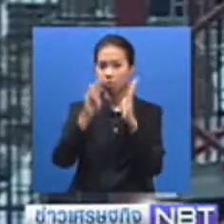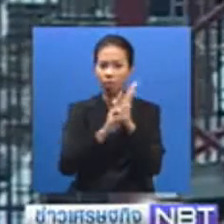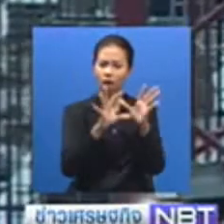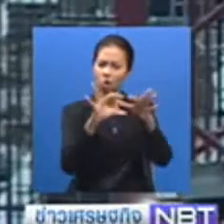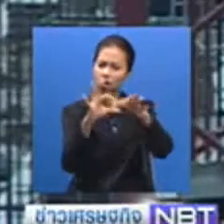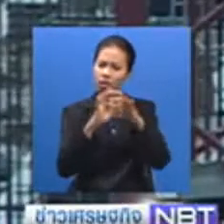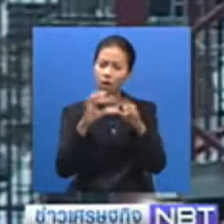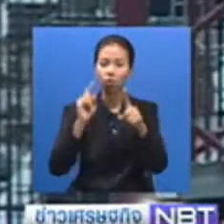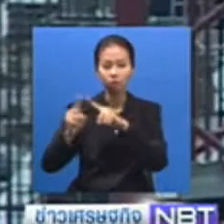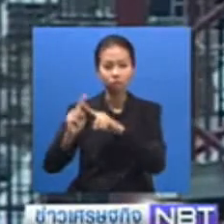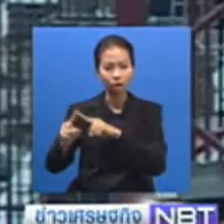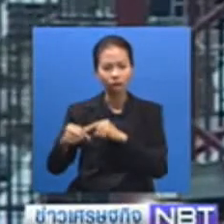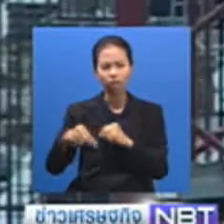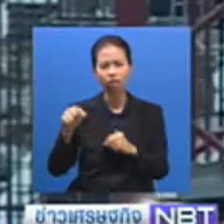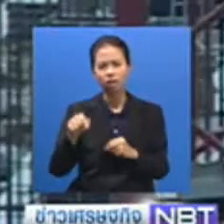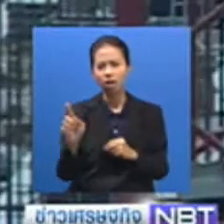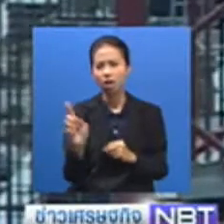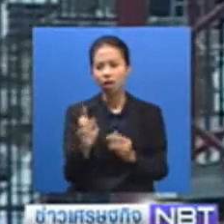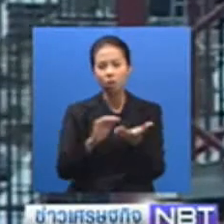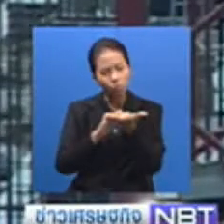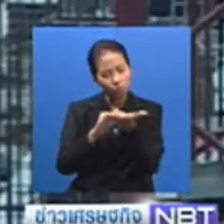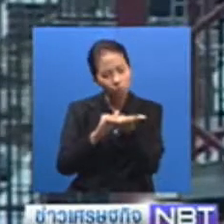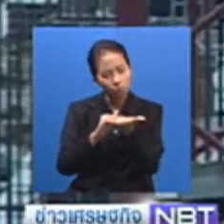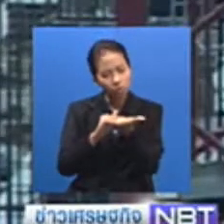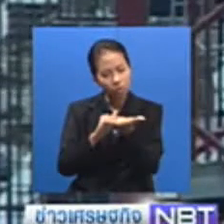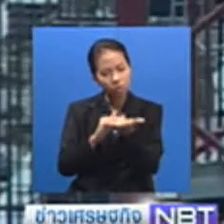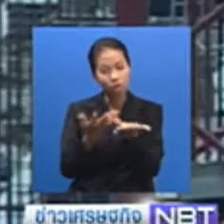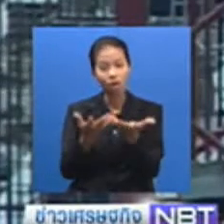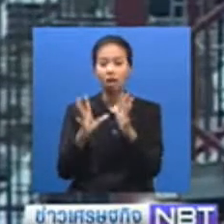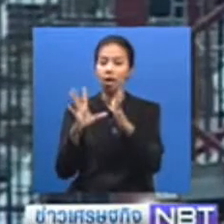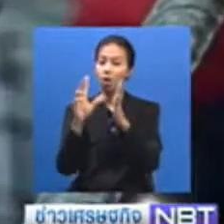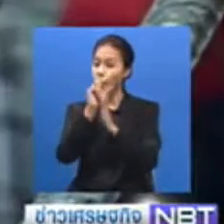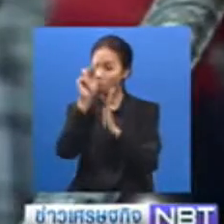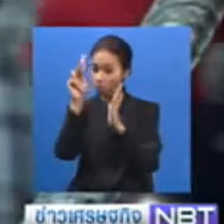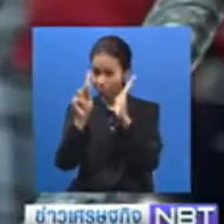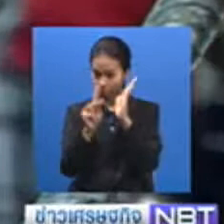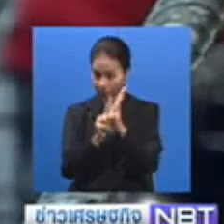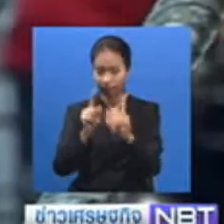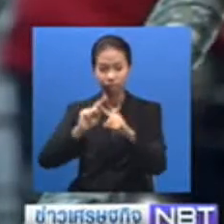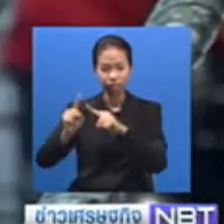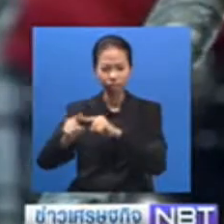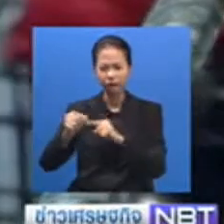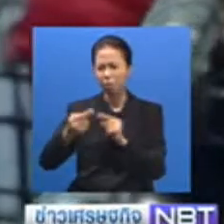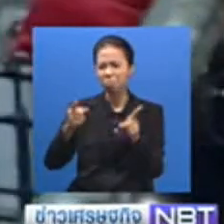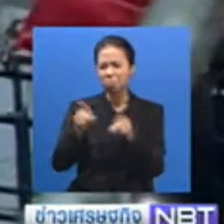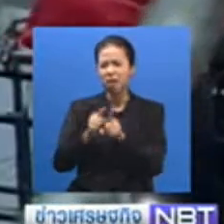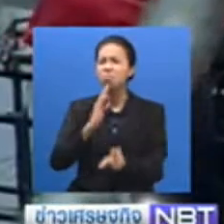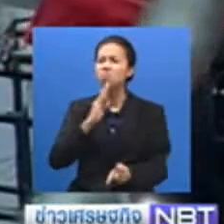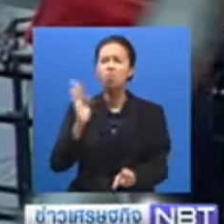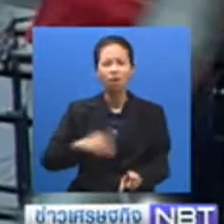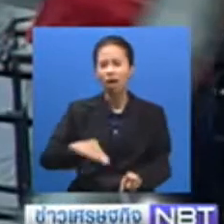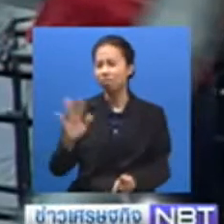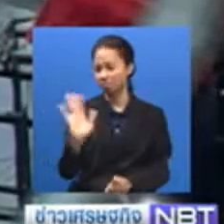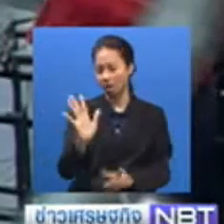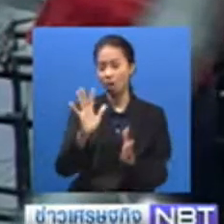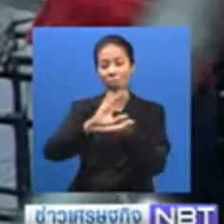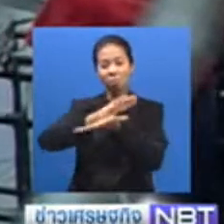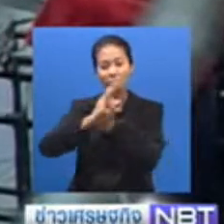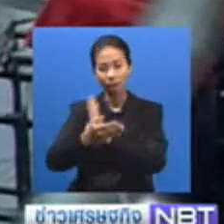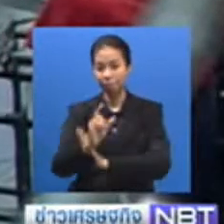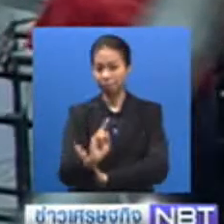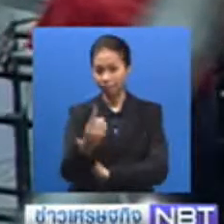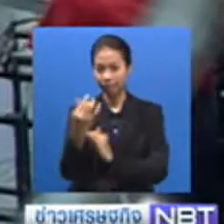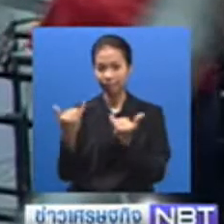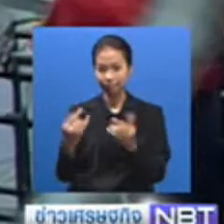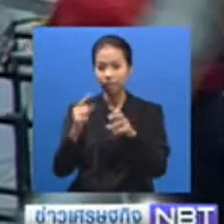เกี่ยวข้องที่ลาดเขาไปค่ะปรับปรุงกฎหมายที่เกี่ยวข้องที่ล้าสมัยนะคะซึ่งข้อเสนอต่างๆเหล่านี้